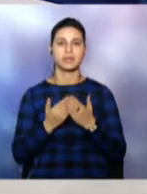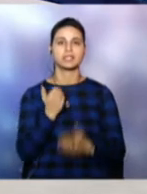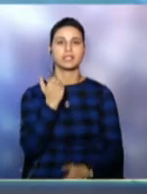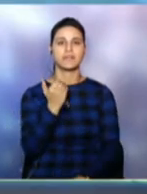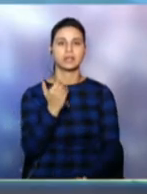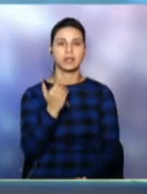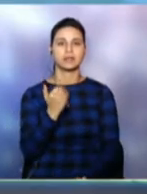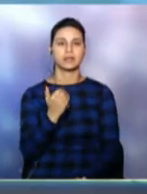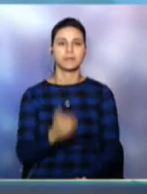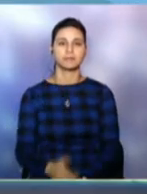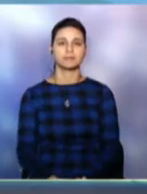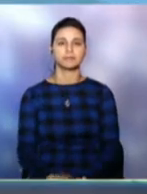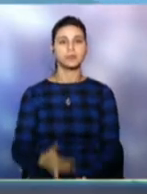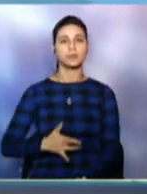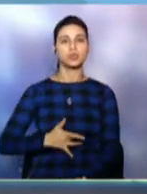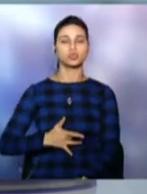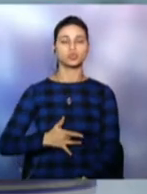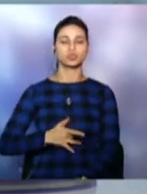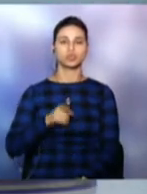თქვენთან აგერ კუჭის